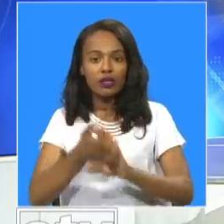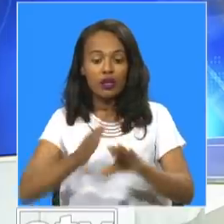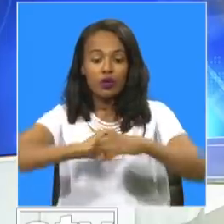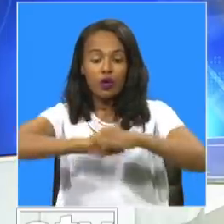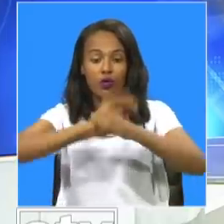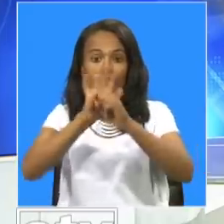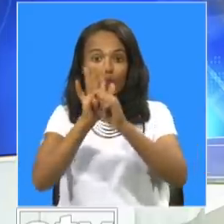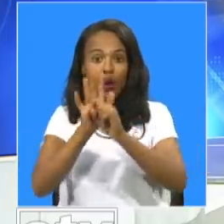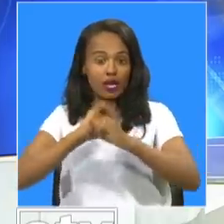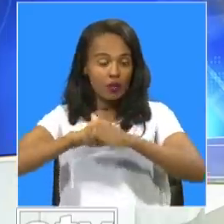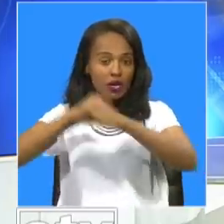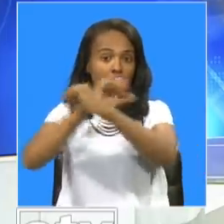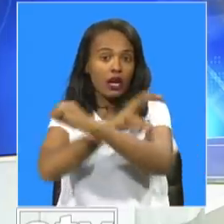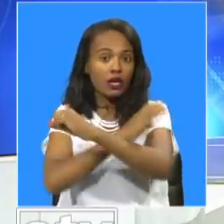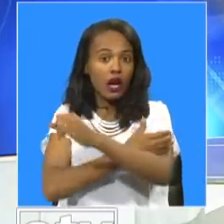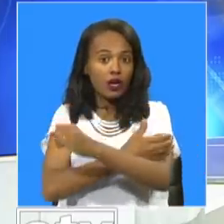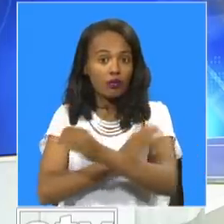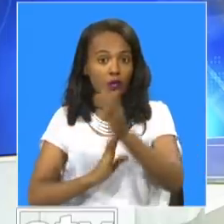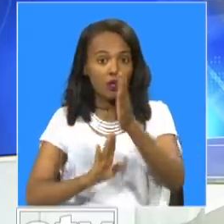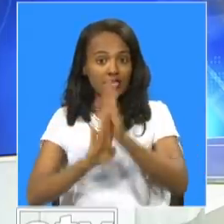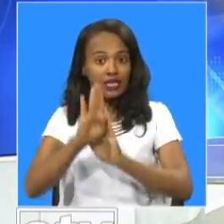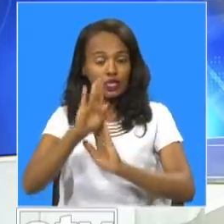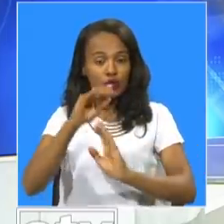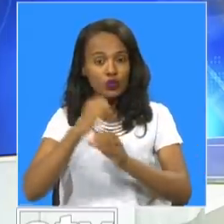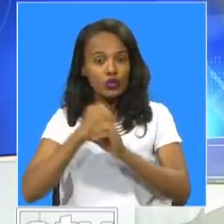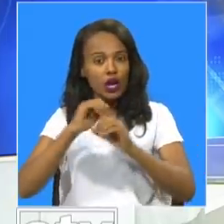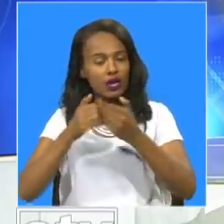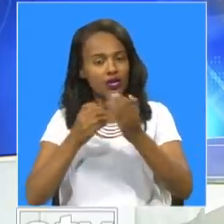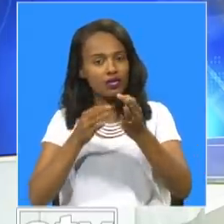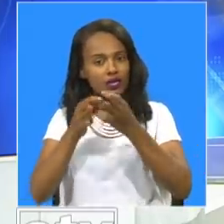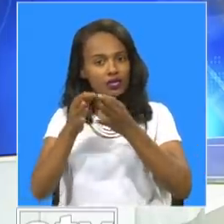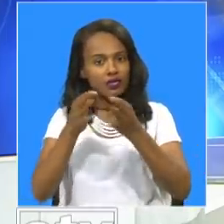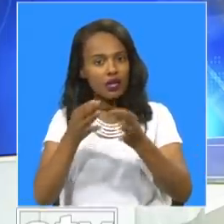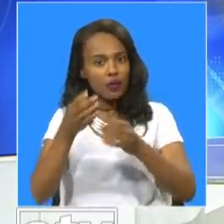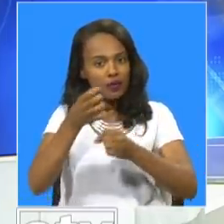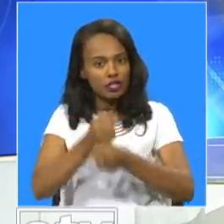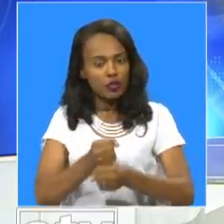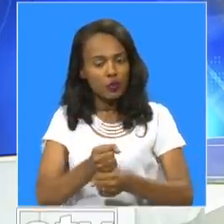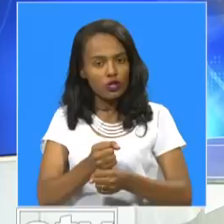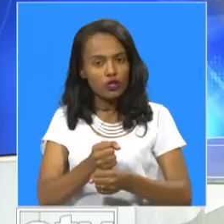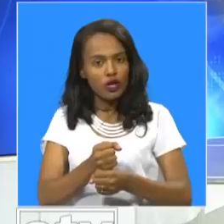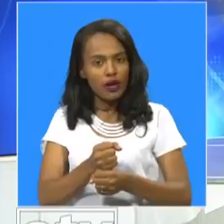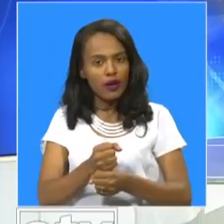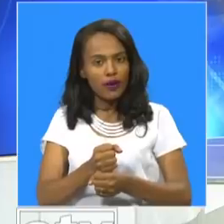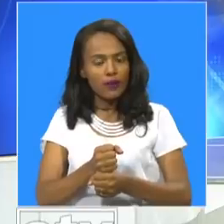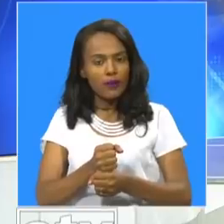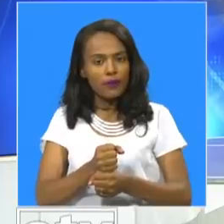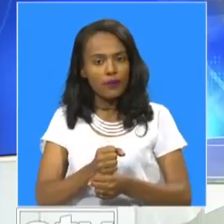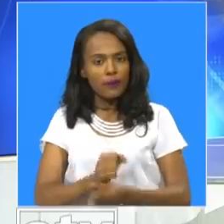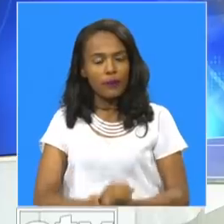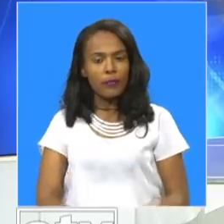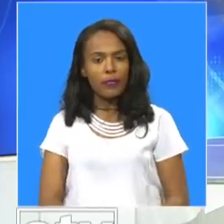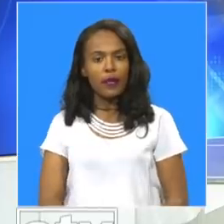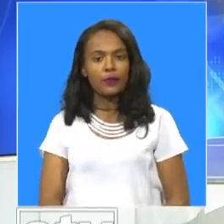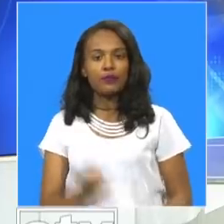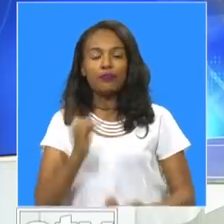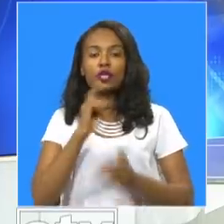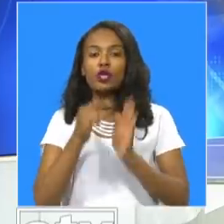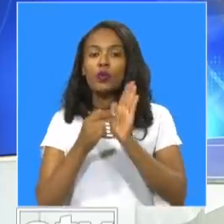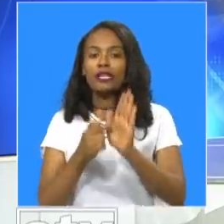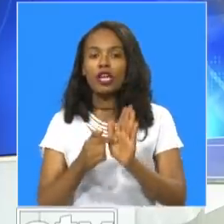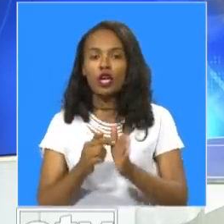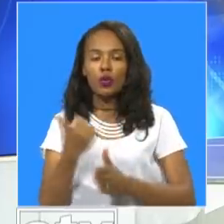ኮሮናን የመከላከልን አቅም የማሳደጉ ስራ እንዴት ይገለጻል? በተጨባጭ አሁን መሬት ላይ ያለው ነገር ምንድን ነው